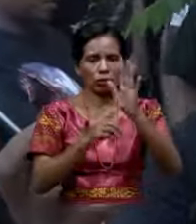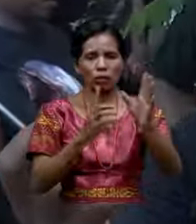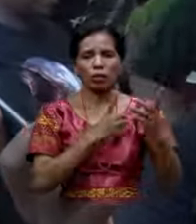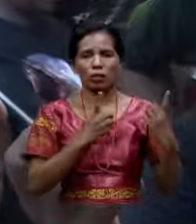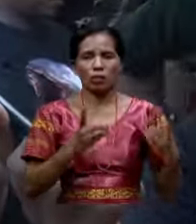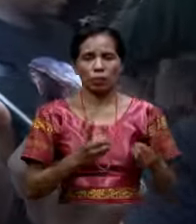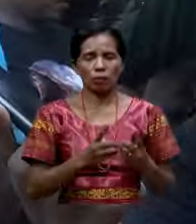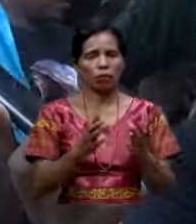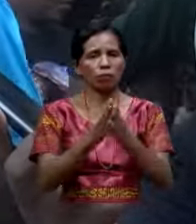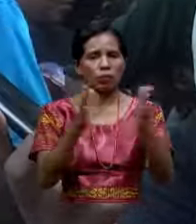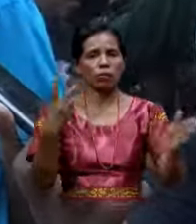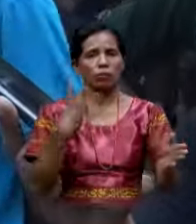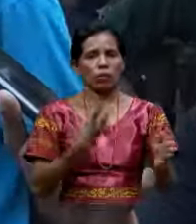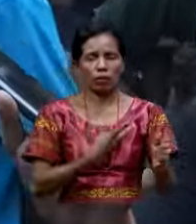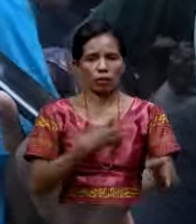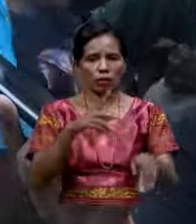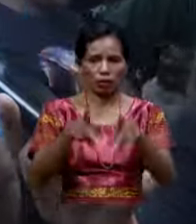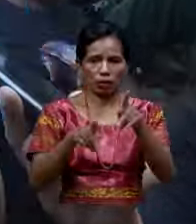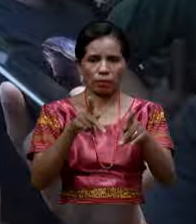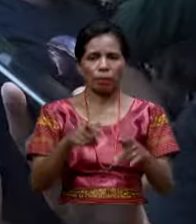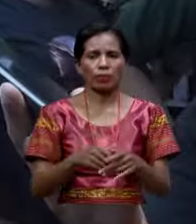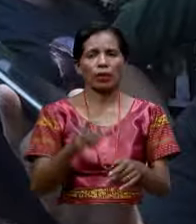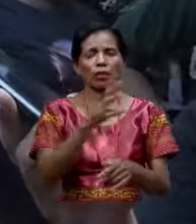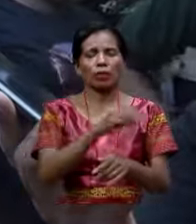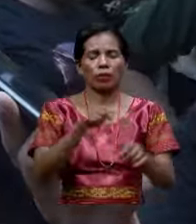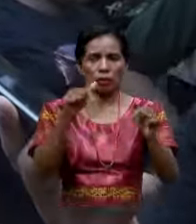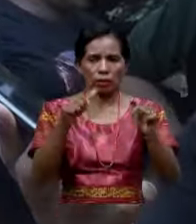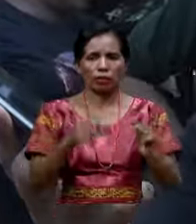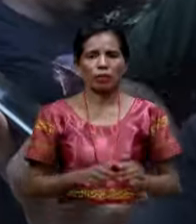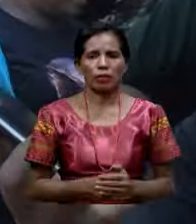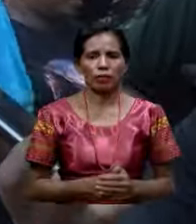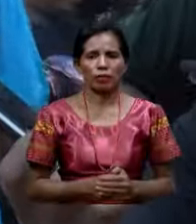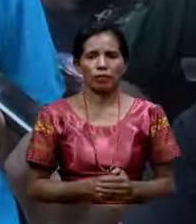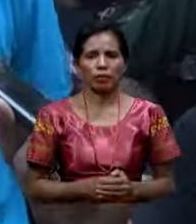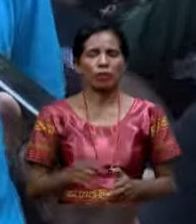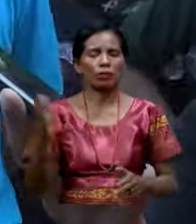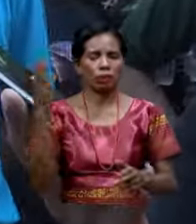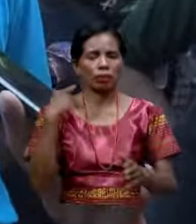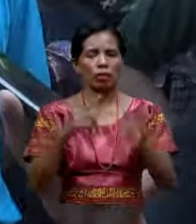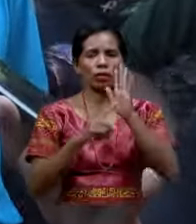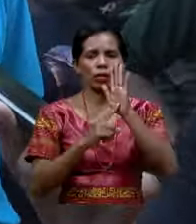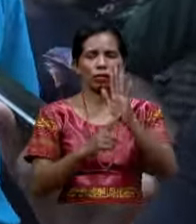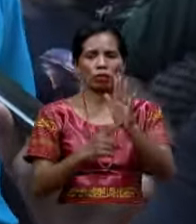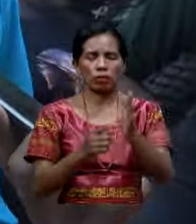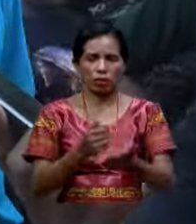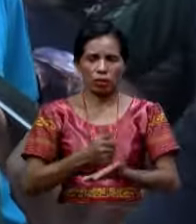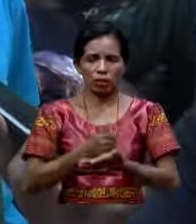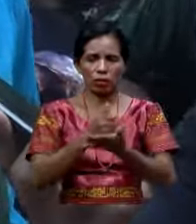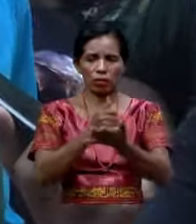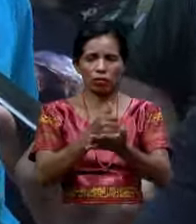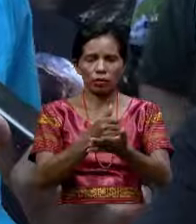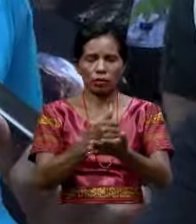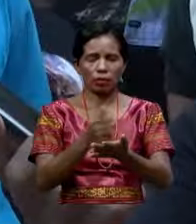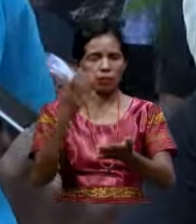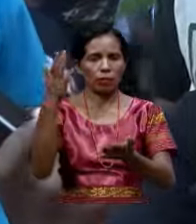bot maita ba itema no idane lebe uluk nanain haturu ninia serbi ni liu aman tu